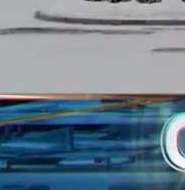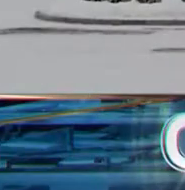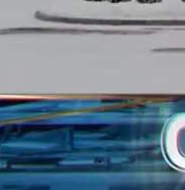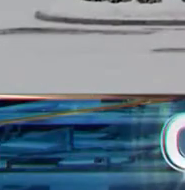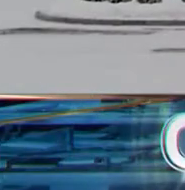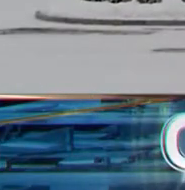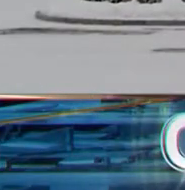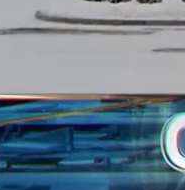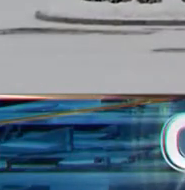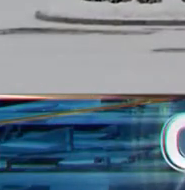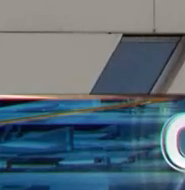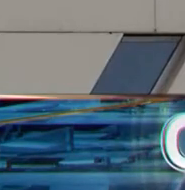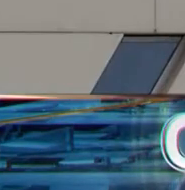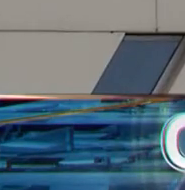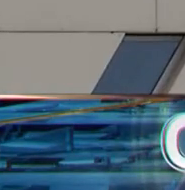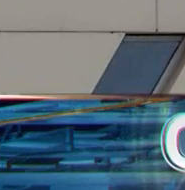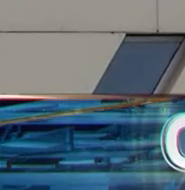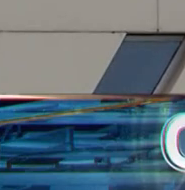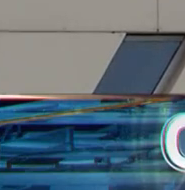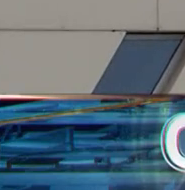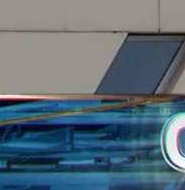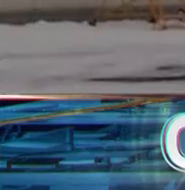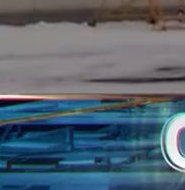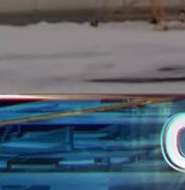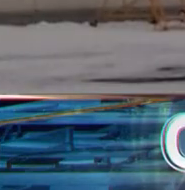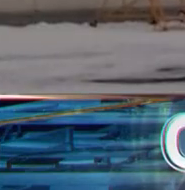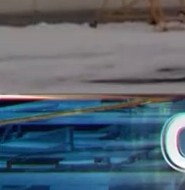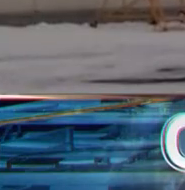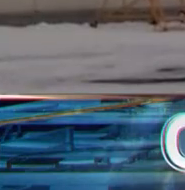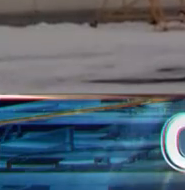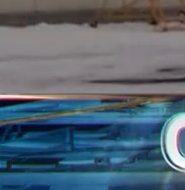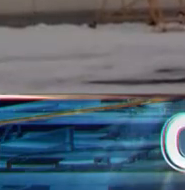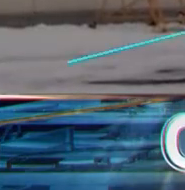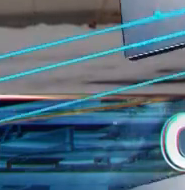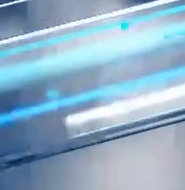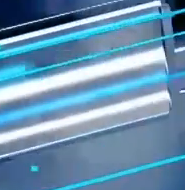На взлет. Сегодня отмечается Международный день гражданской авиации.